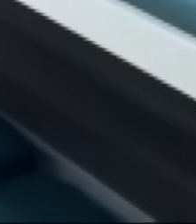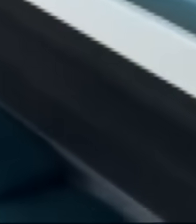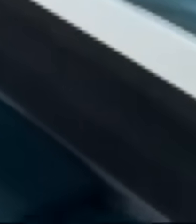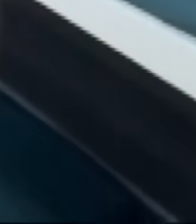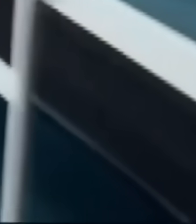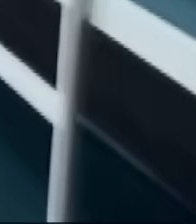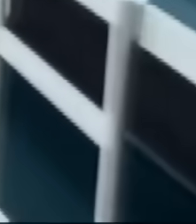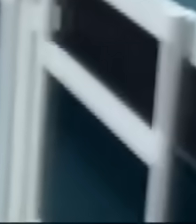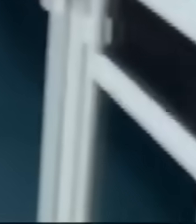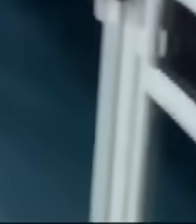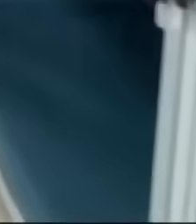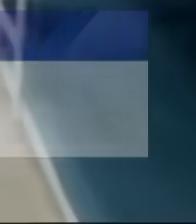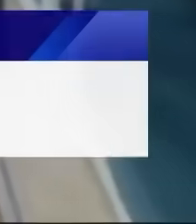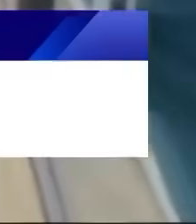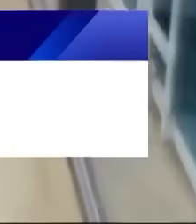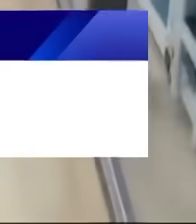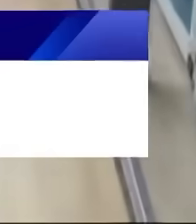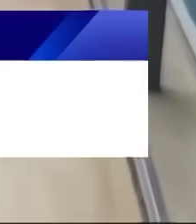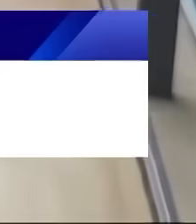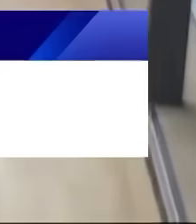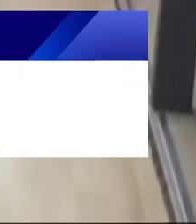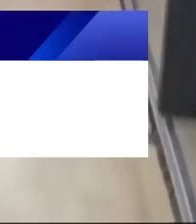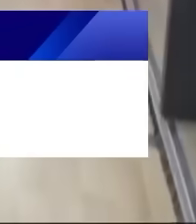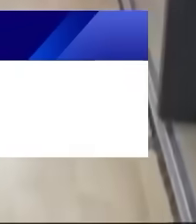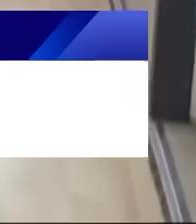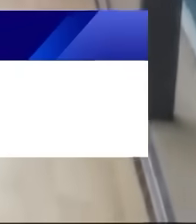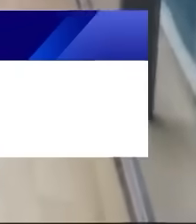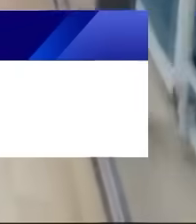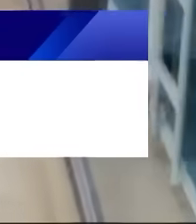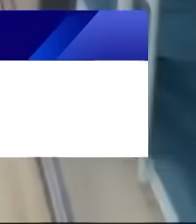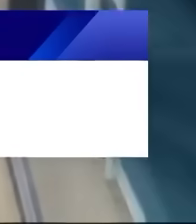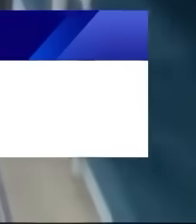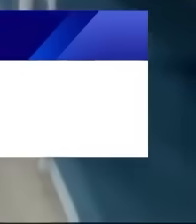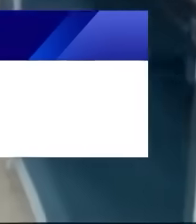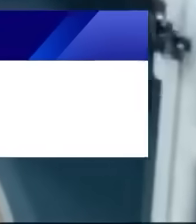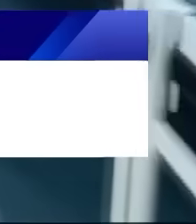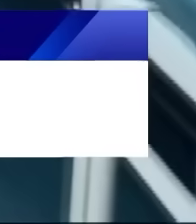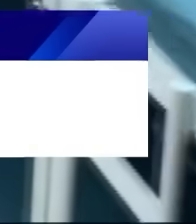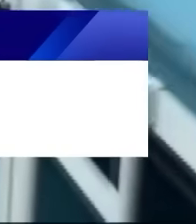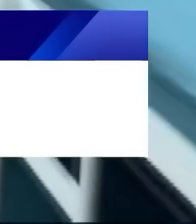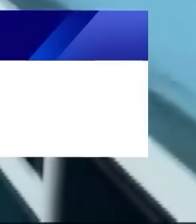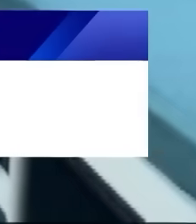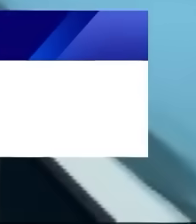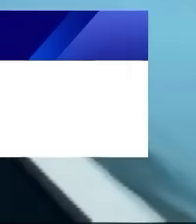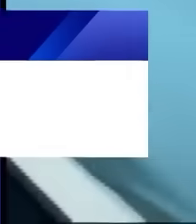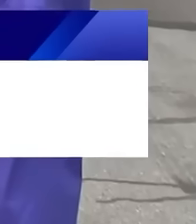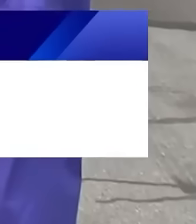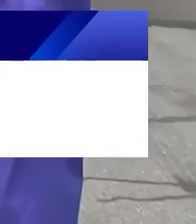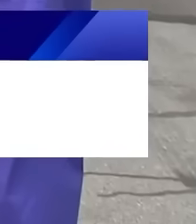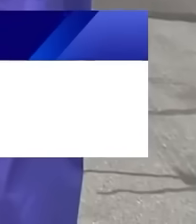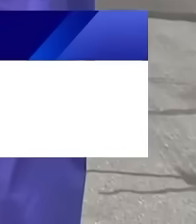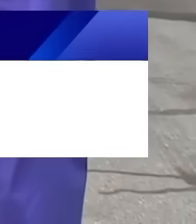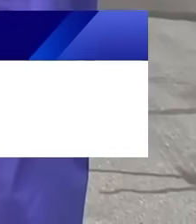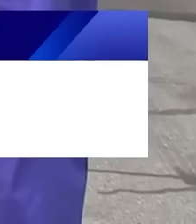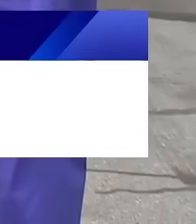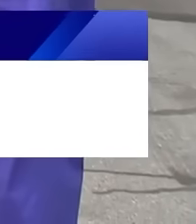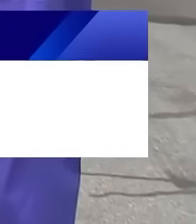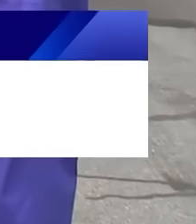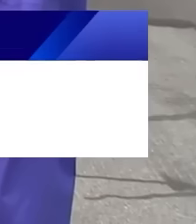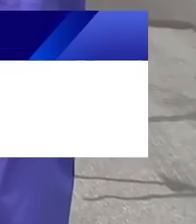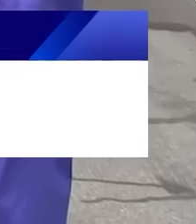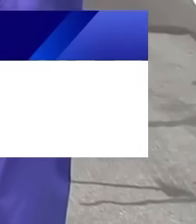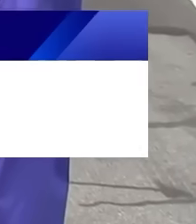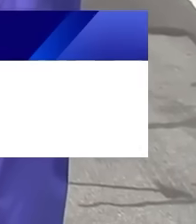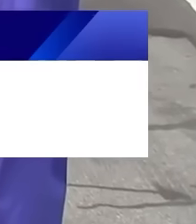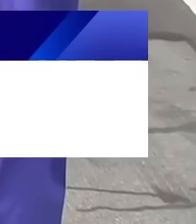않습니다. 매번 해도 뭐 익숙하진 않은데 그래도 최대한 적응하려고 하고 이게 또 저희의 사명이고 하니까 그런